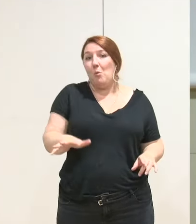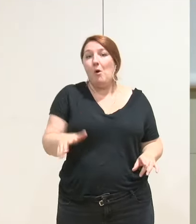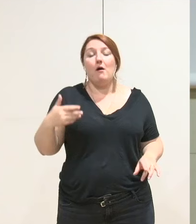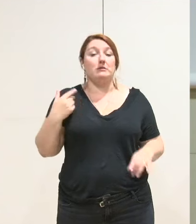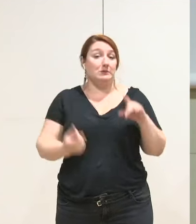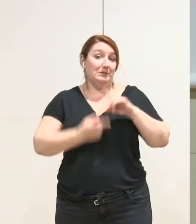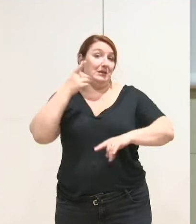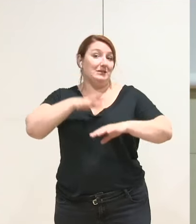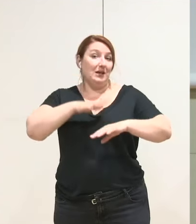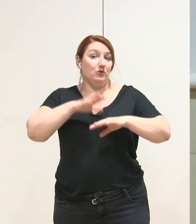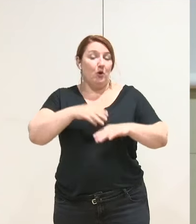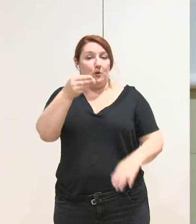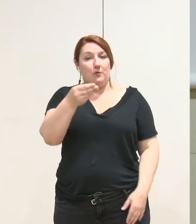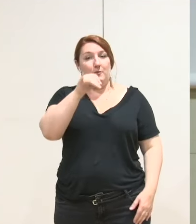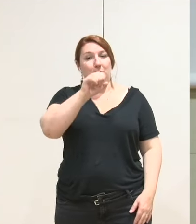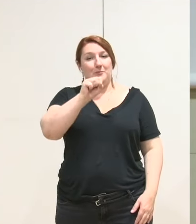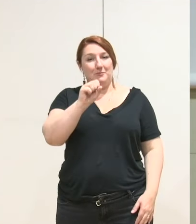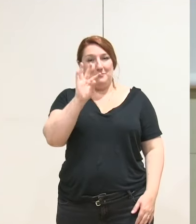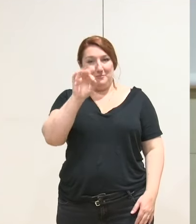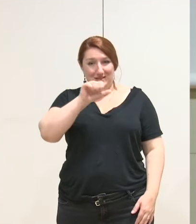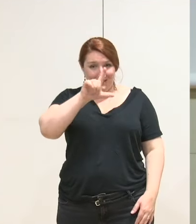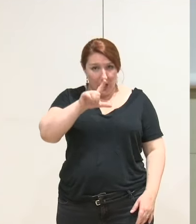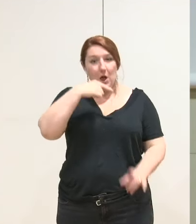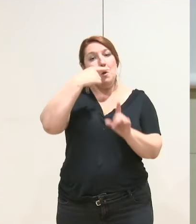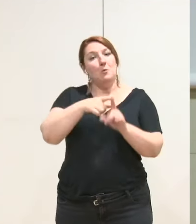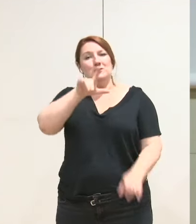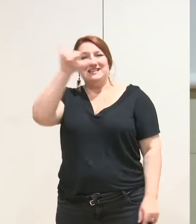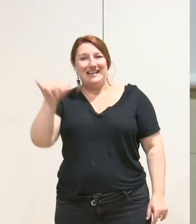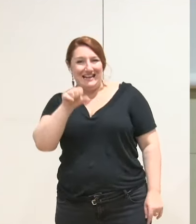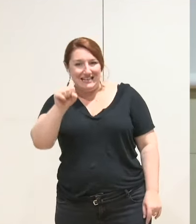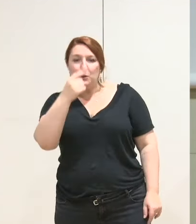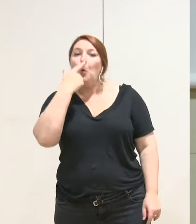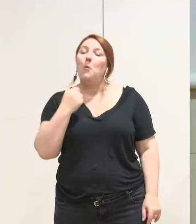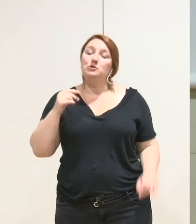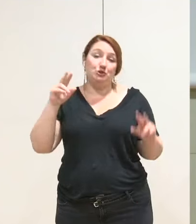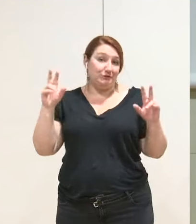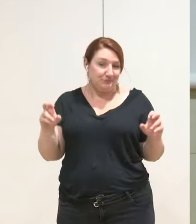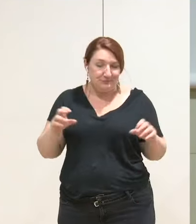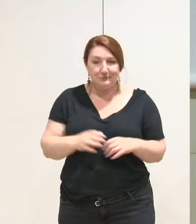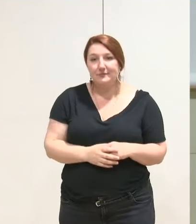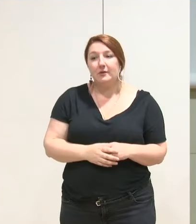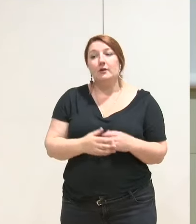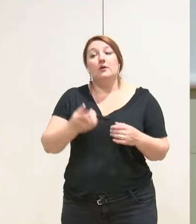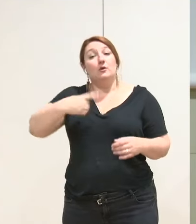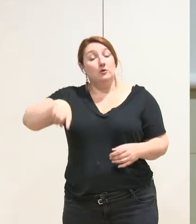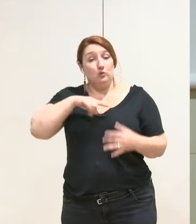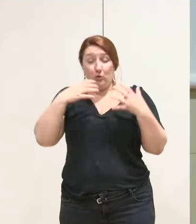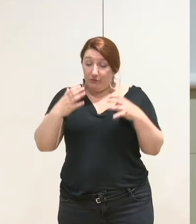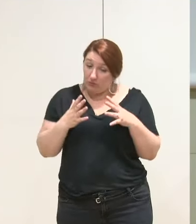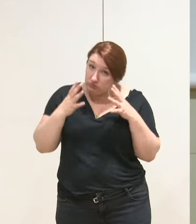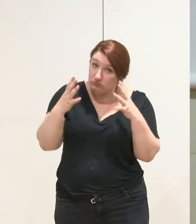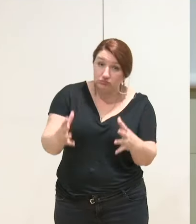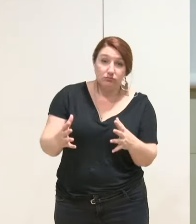secteur Mistral et Liss rouge et nous voulons dans ce cadre-là donner notre part et toute notre part mais